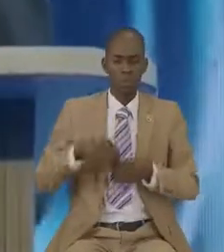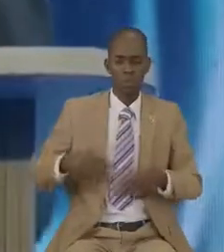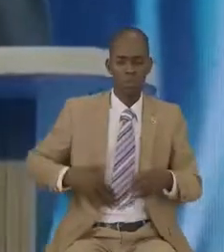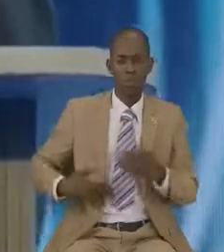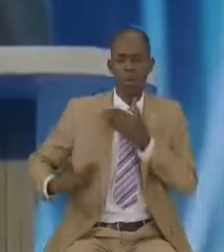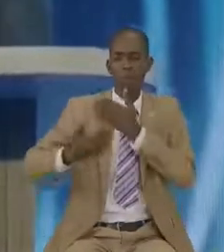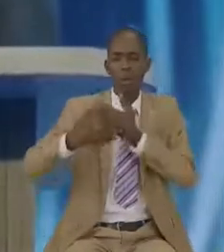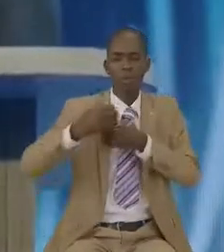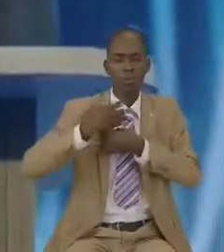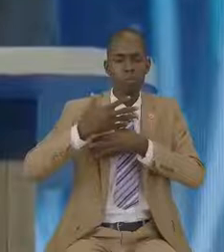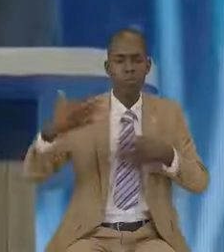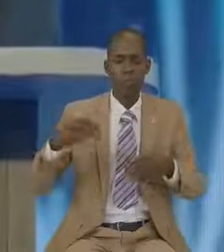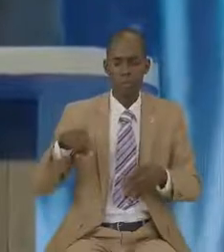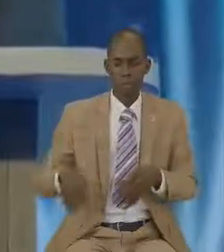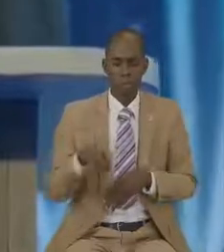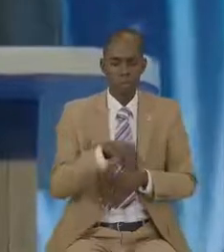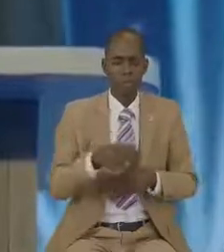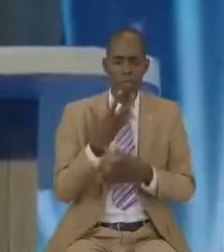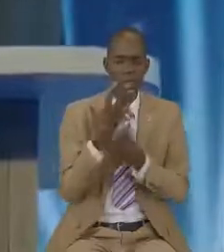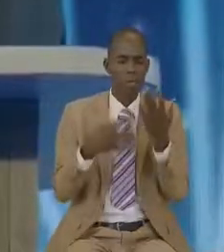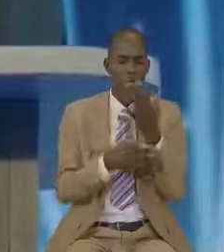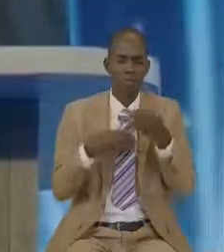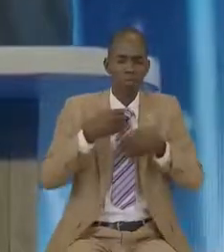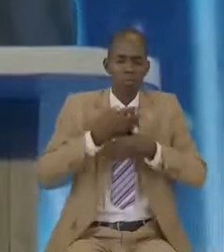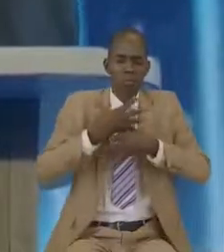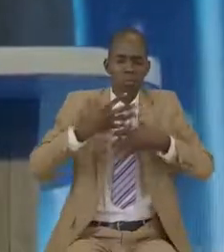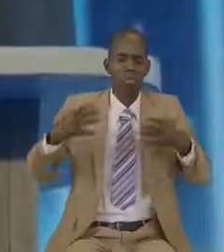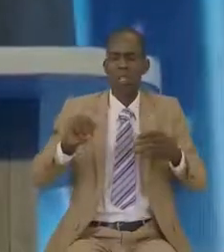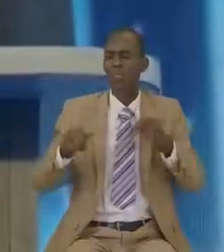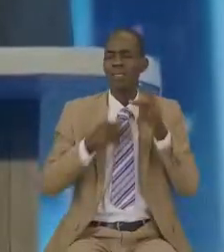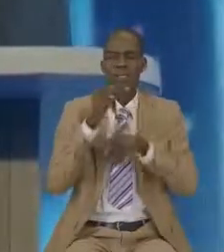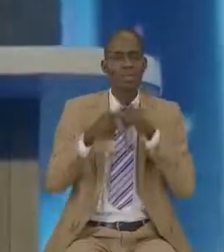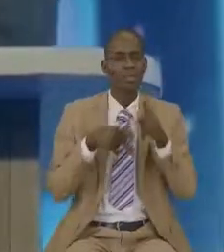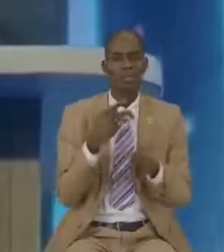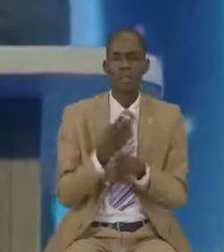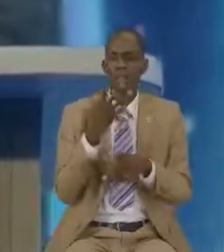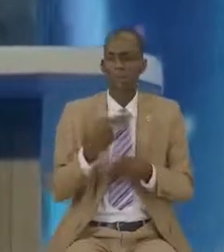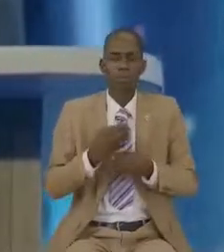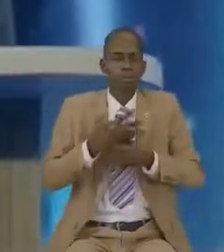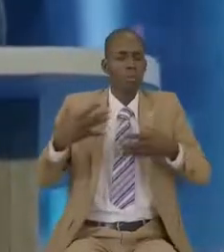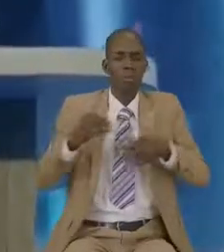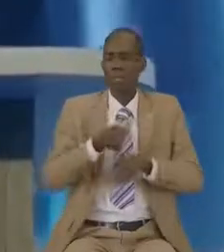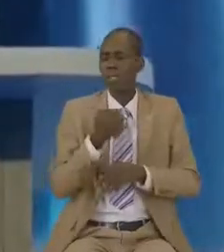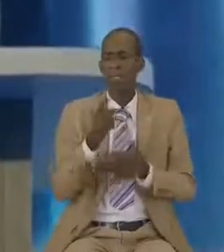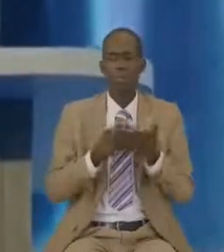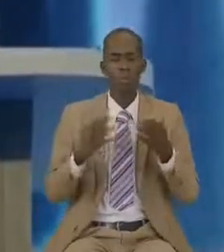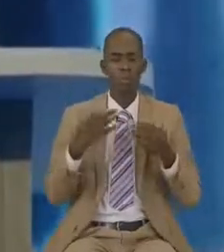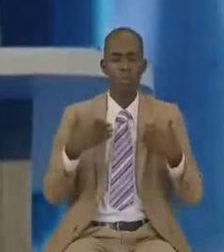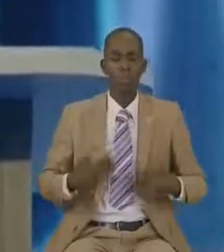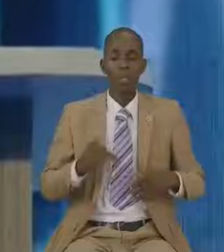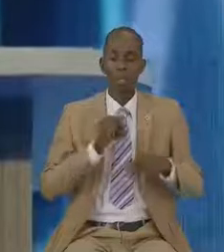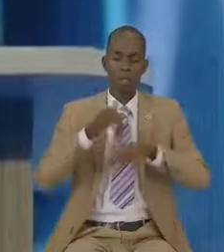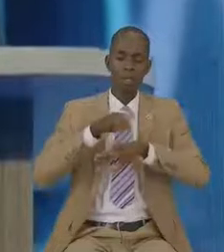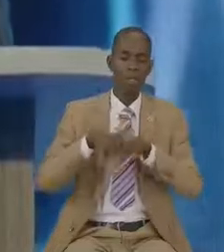dos, éléphantiasis, hernie, toute forme d'enflement, toute partie du corps, j'envoie la